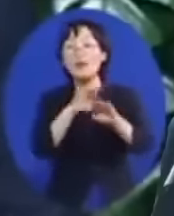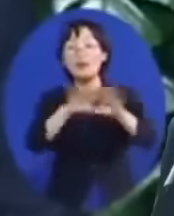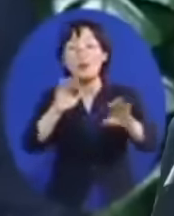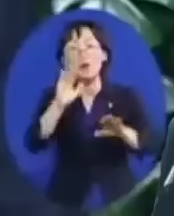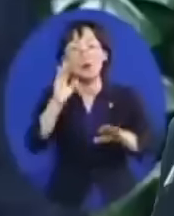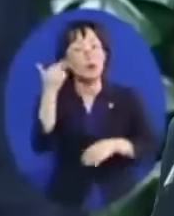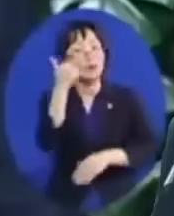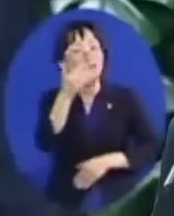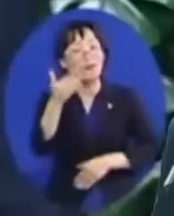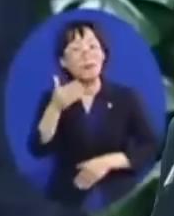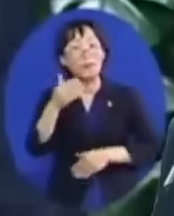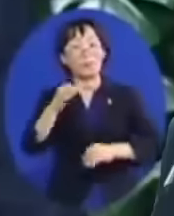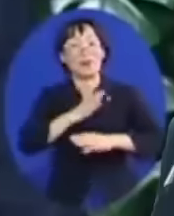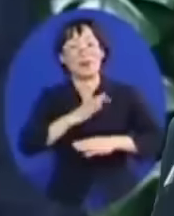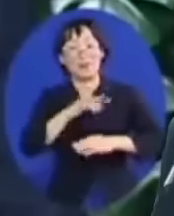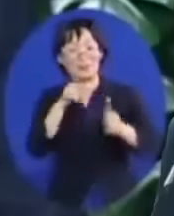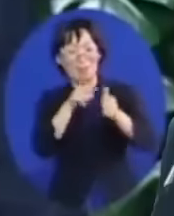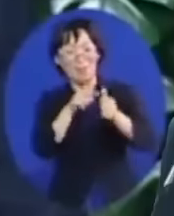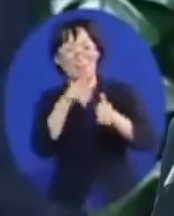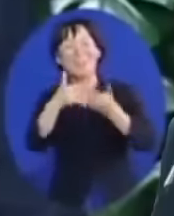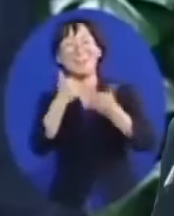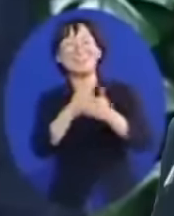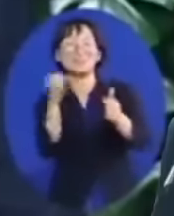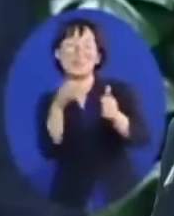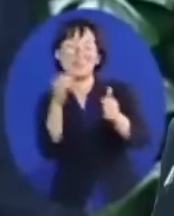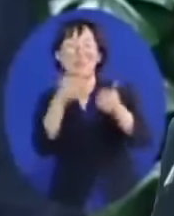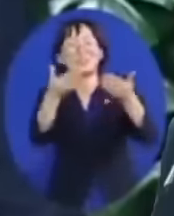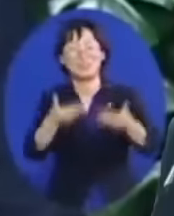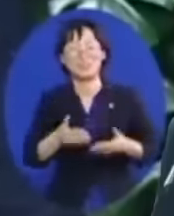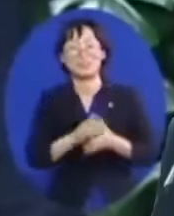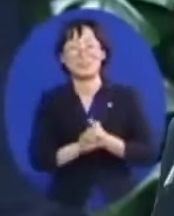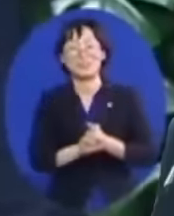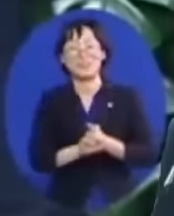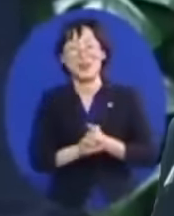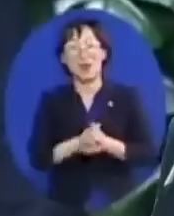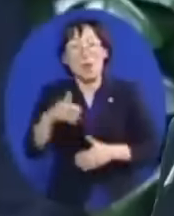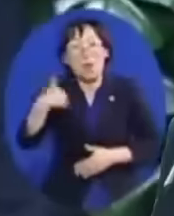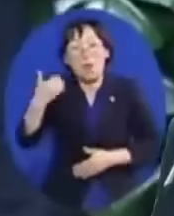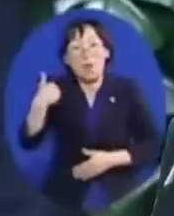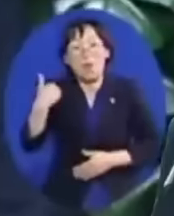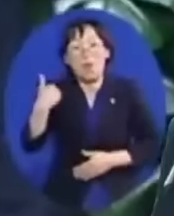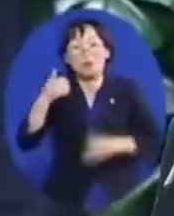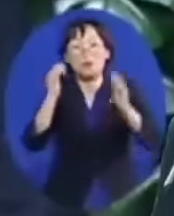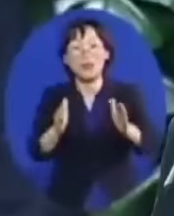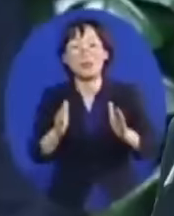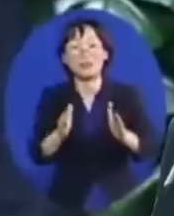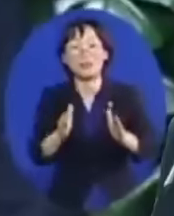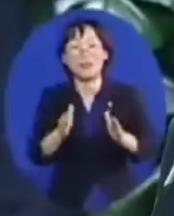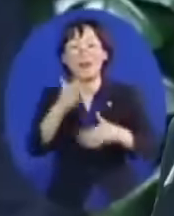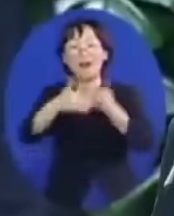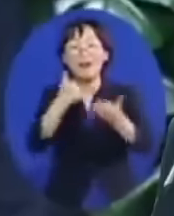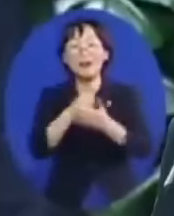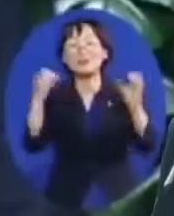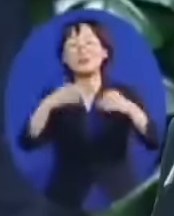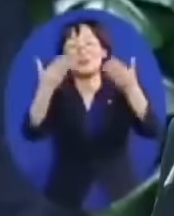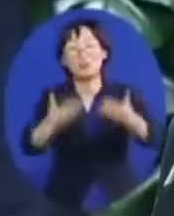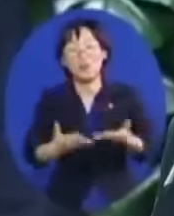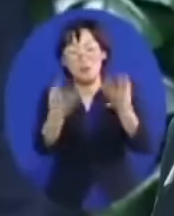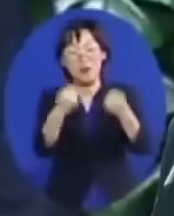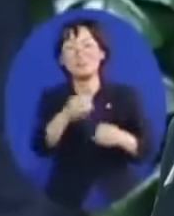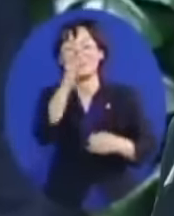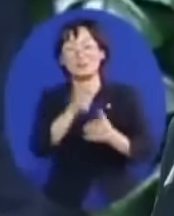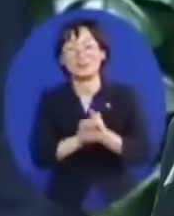하나님은 깜짝 놀랬지. 그렇게 하면서 응답해 주시는 것입니다. 모르는 사이에 하나님이 응답하실 때가 굉장히